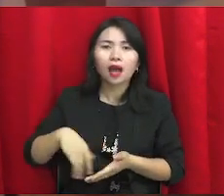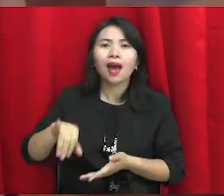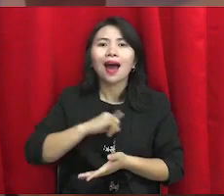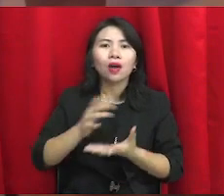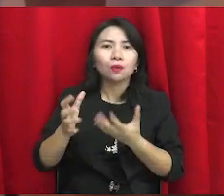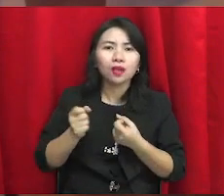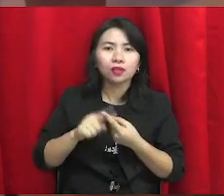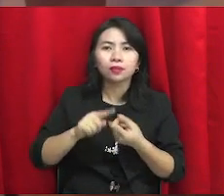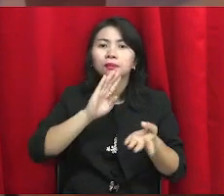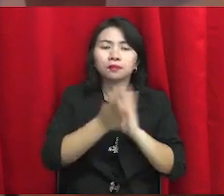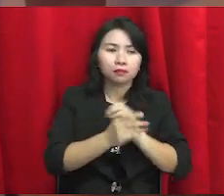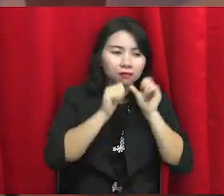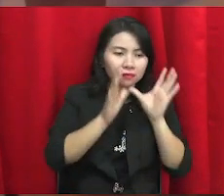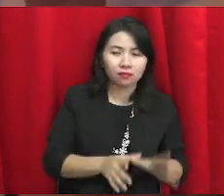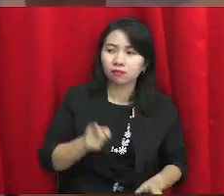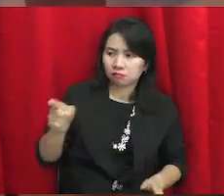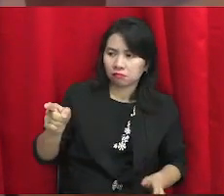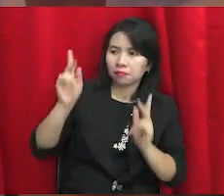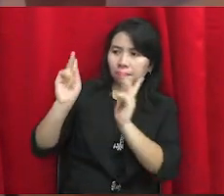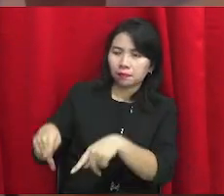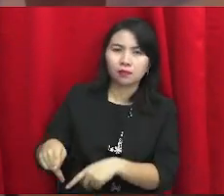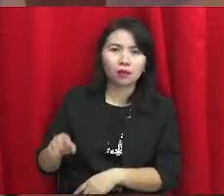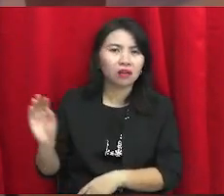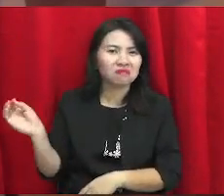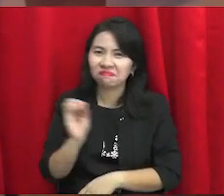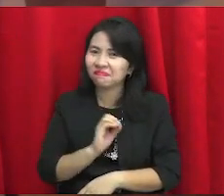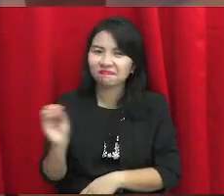maging blessing sa kanya. Yo! Meron bang ganun?